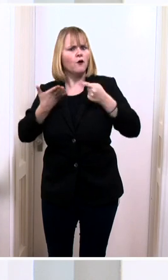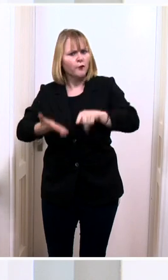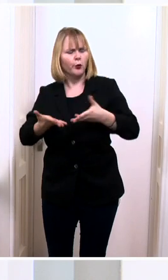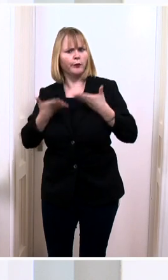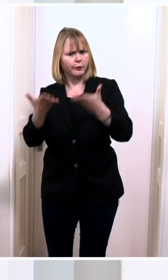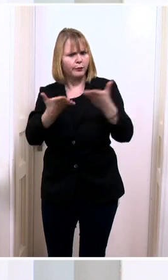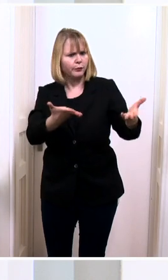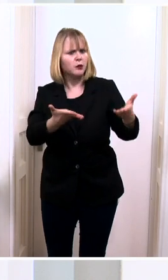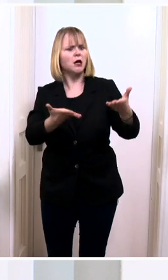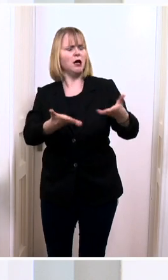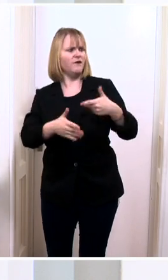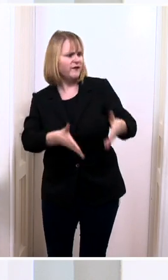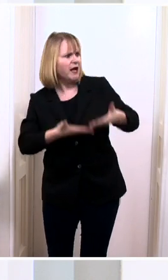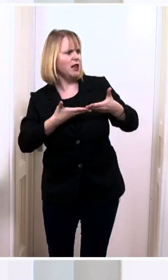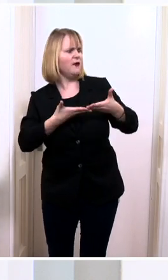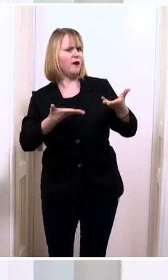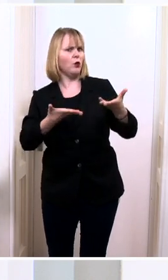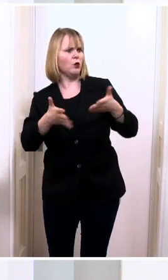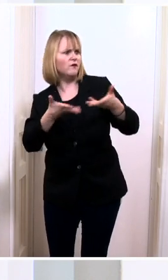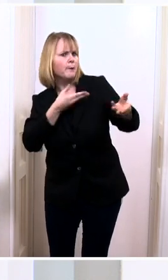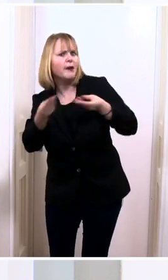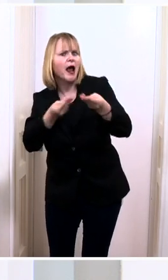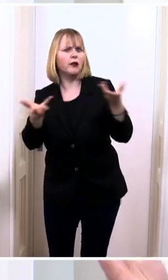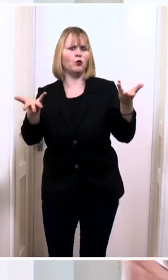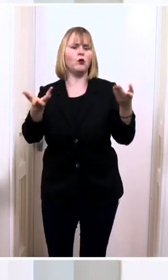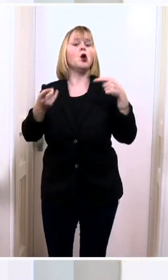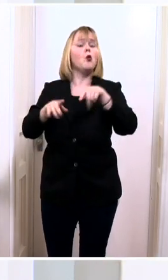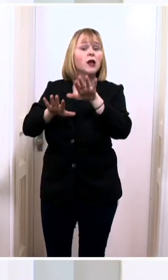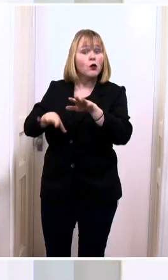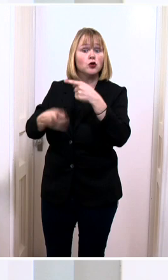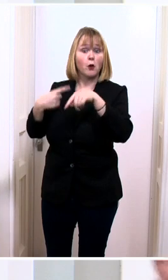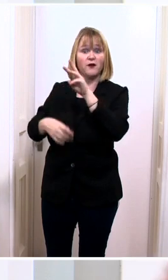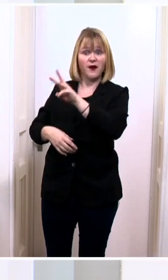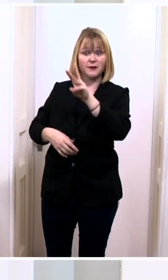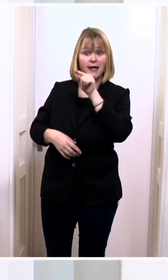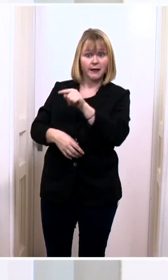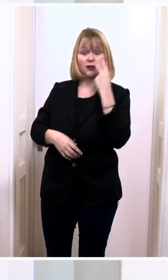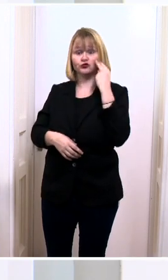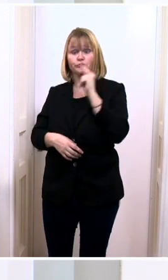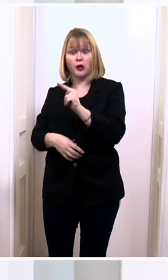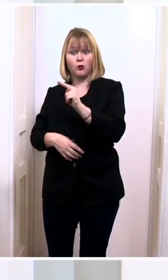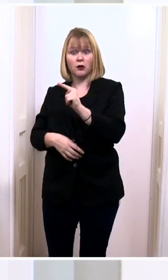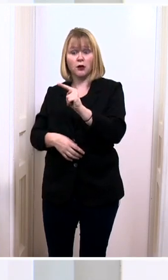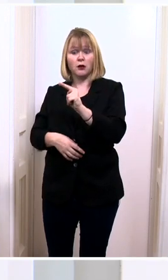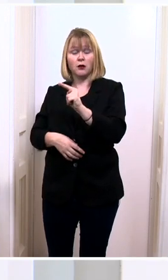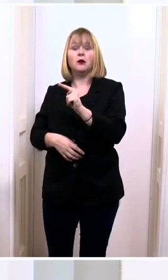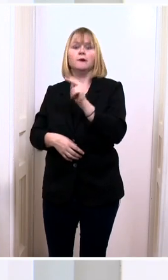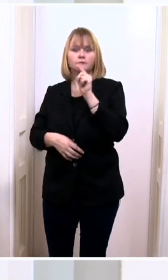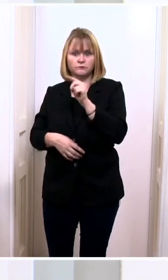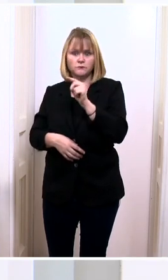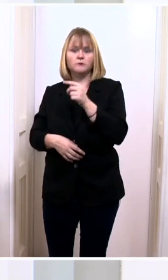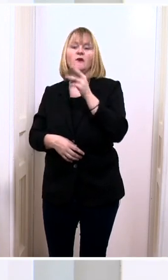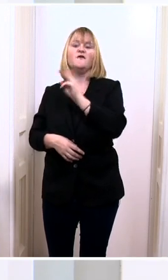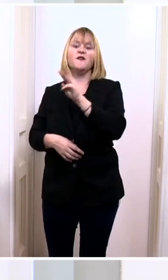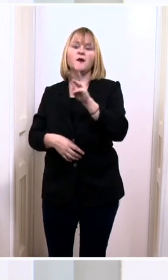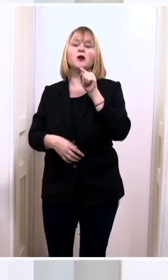zu unterstützen. Und per heute finden sich auf der Website, ich darf noch kurz bitten, weiterzuklicken, auf der